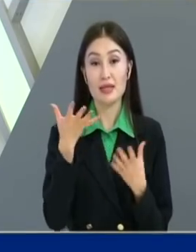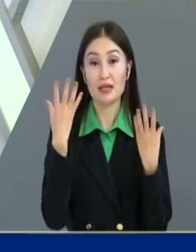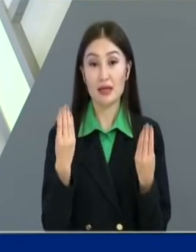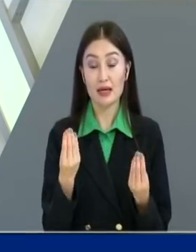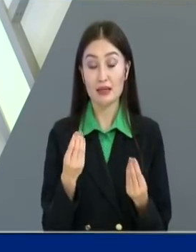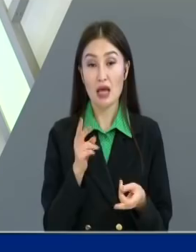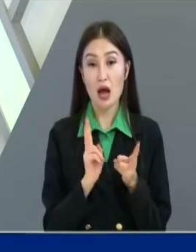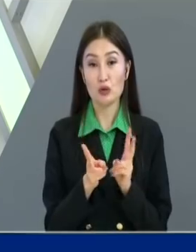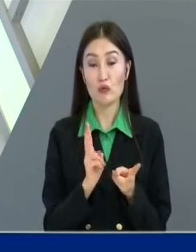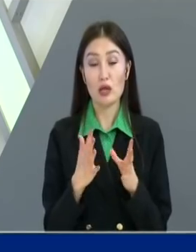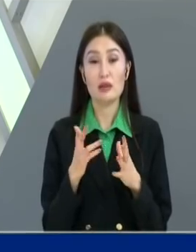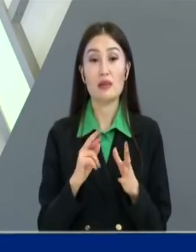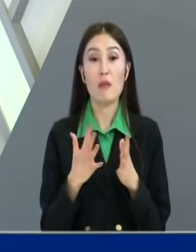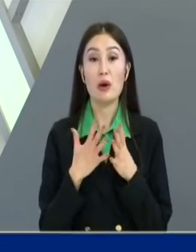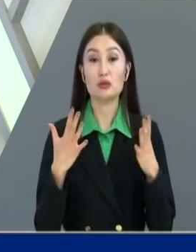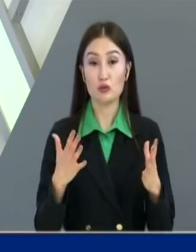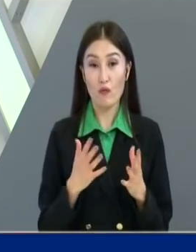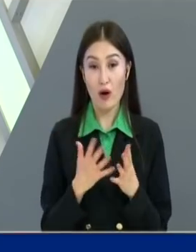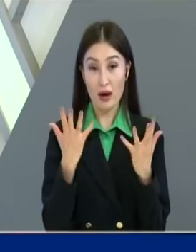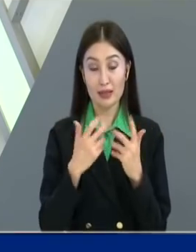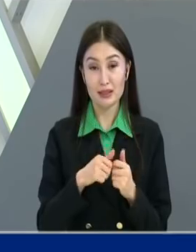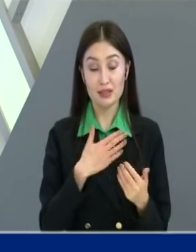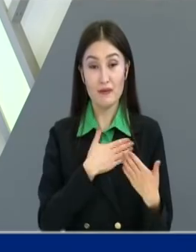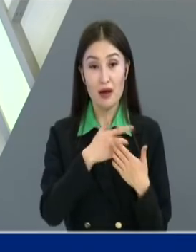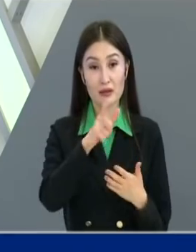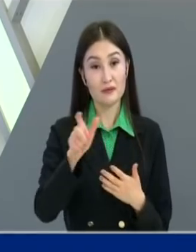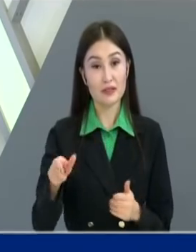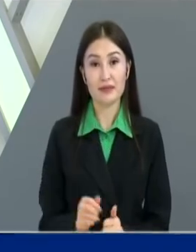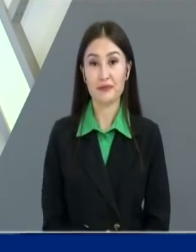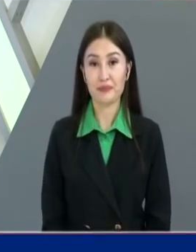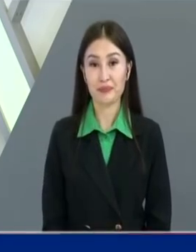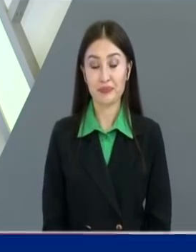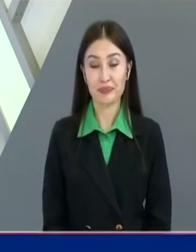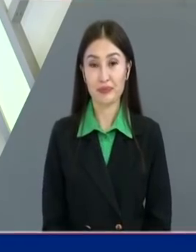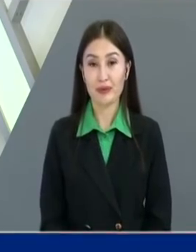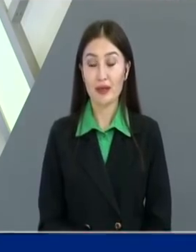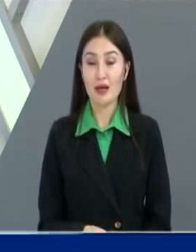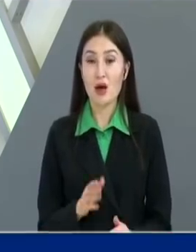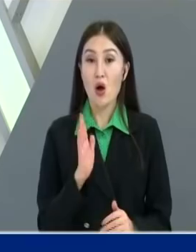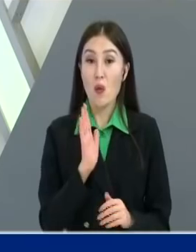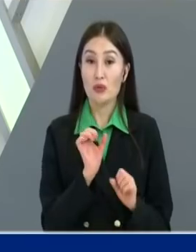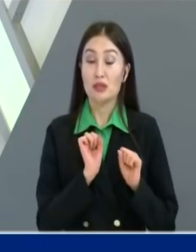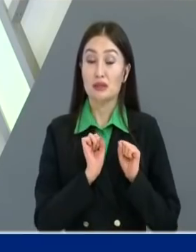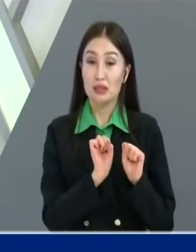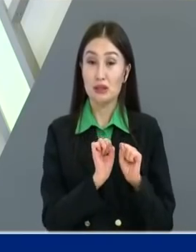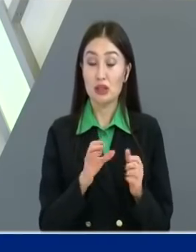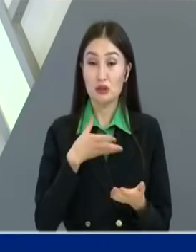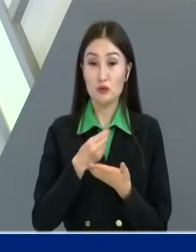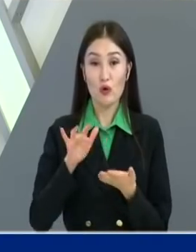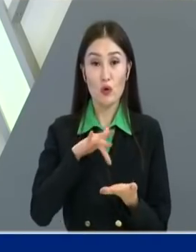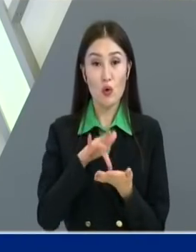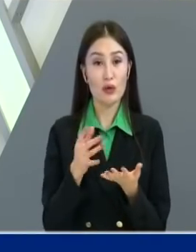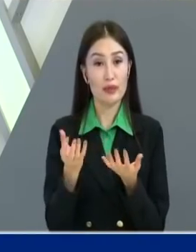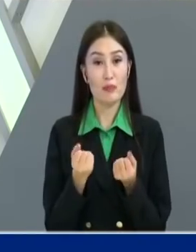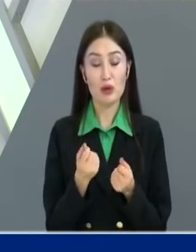готовят еду для большого количества дружинников и волонтеров. Выйти защищать свой город, не получая за это